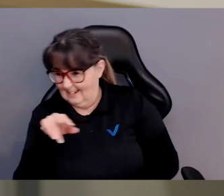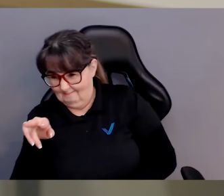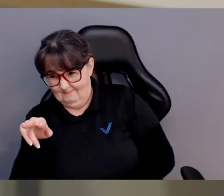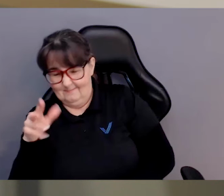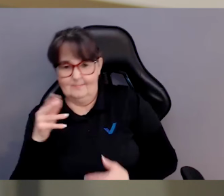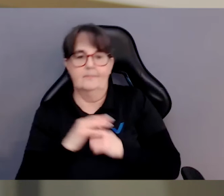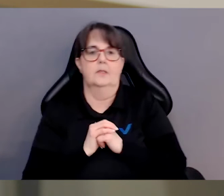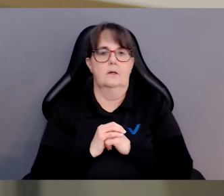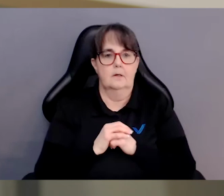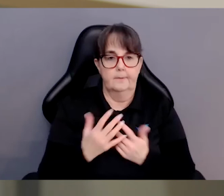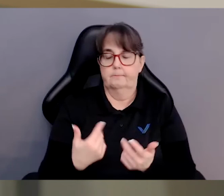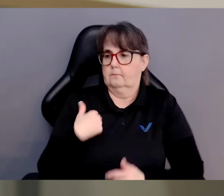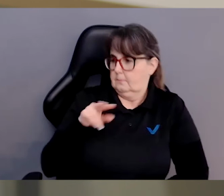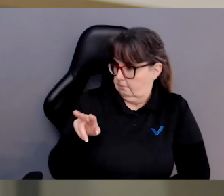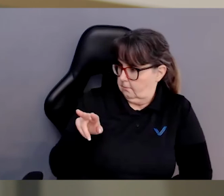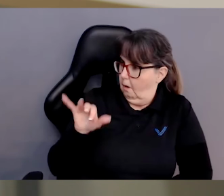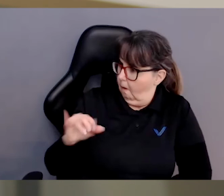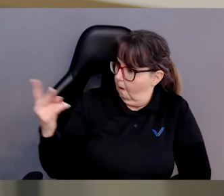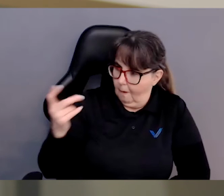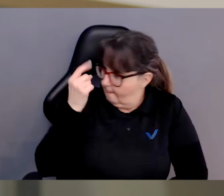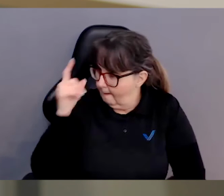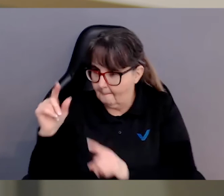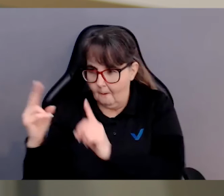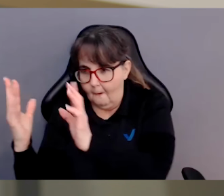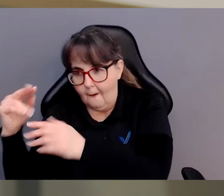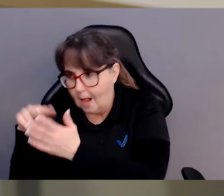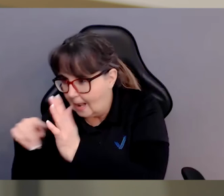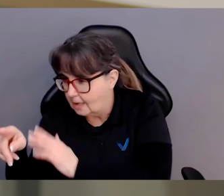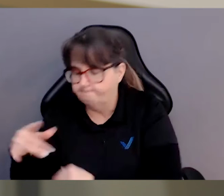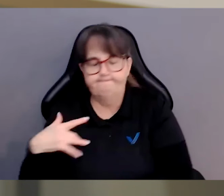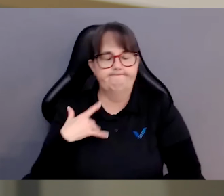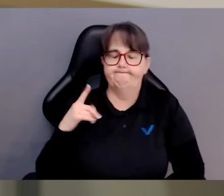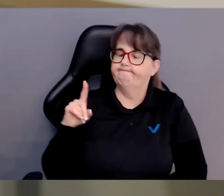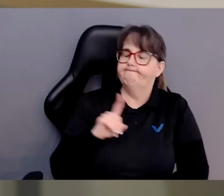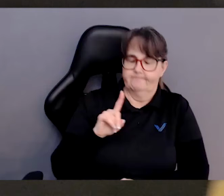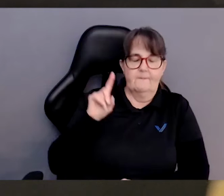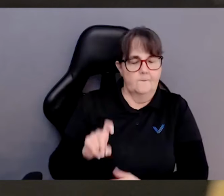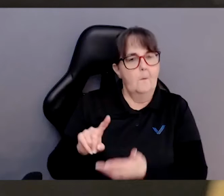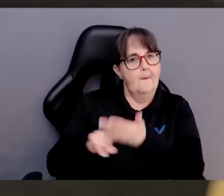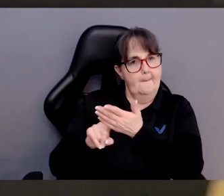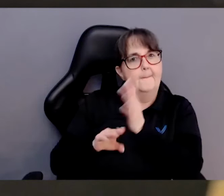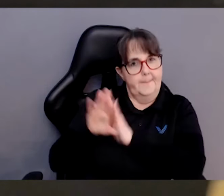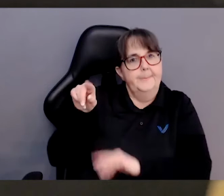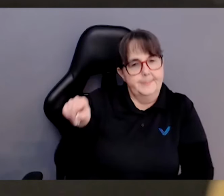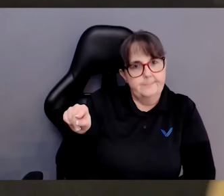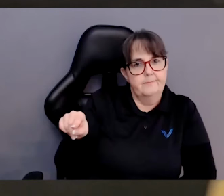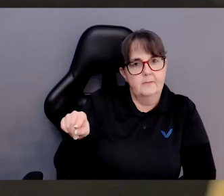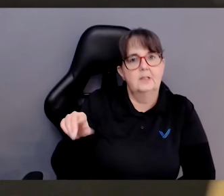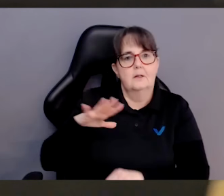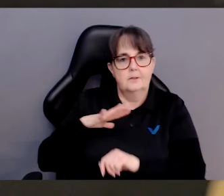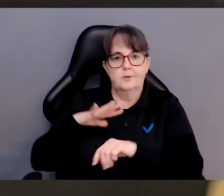je ne comprends rien. Alors en écoutant ça, je me suis dit, il faut faire quelque chose pour